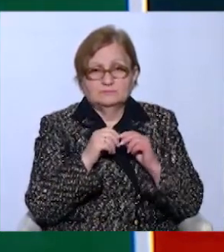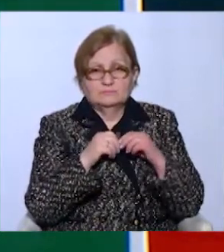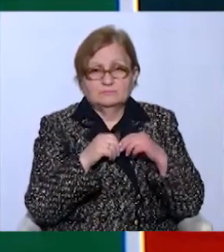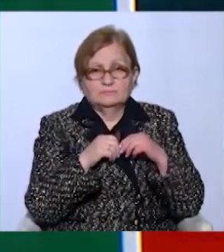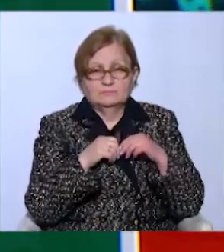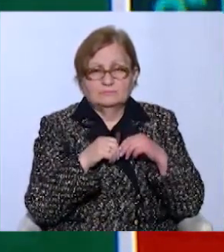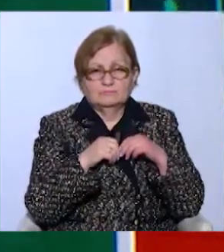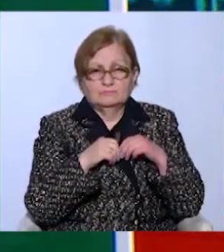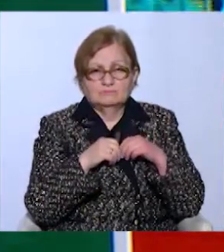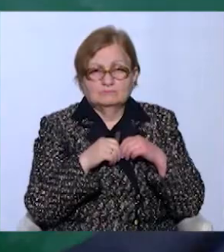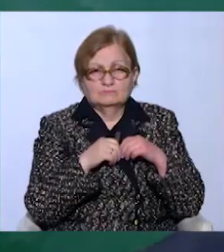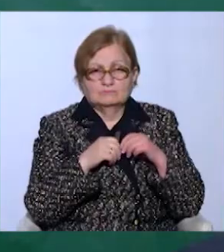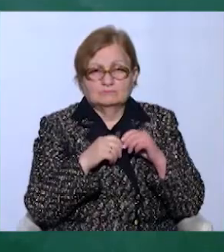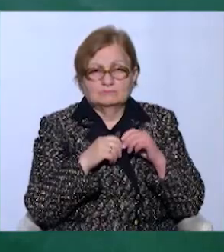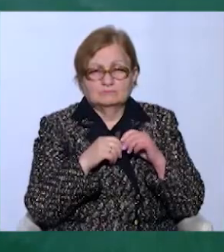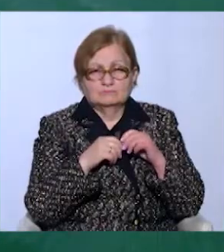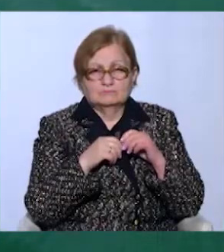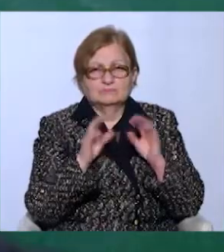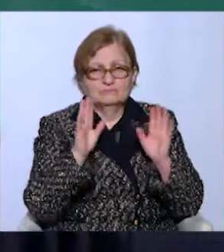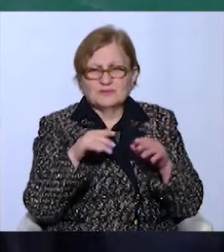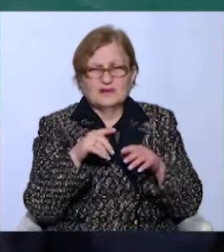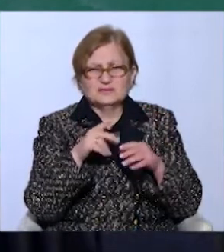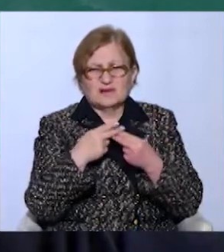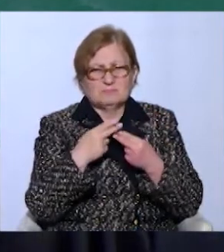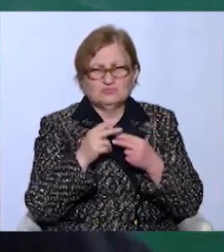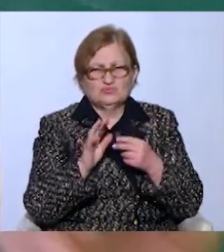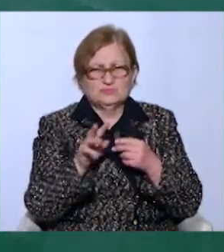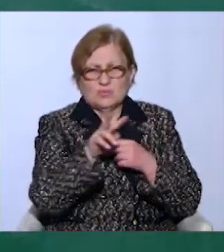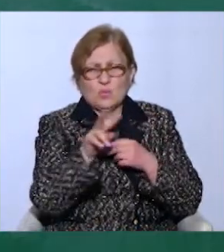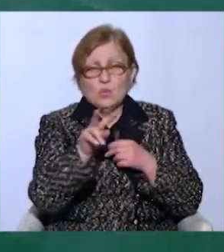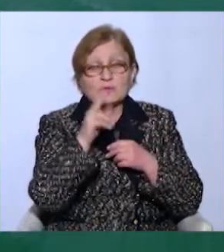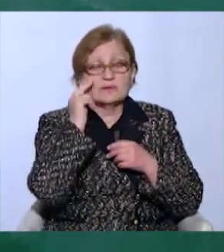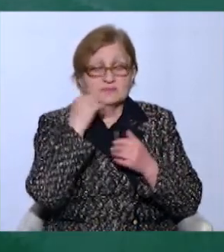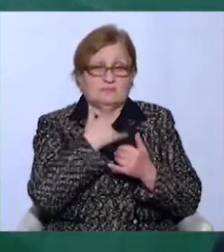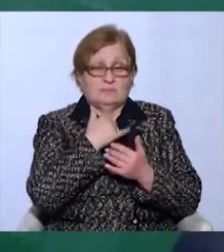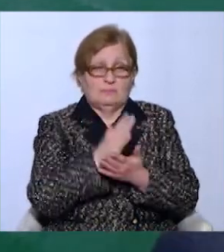ეს არა ეს არაფერს საქმეს არ არ მიფუჭებს არც მიკეთებს ამ ორი რიცხვის